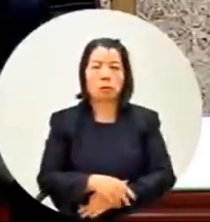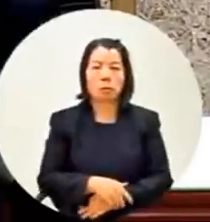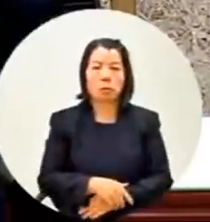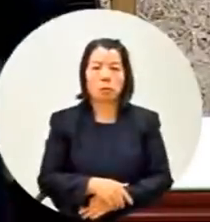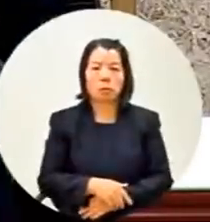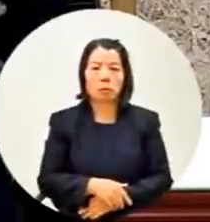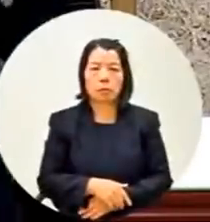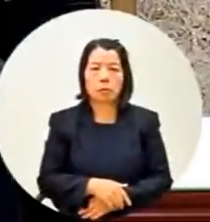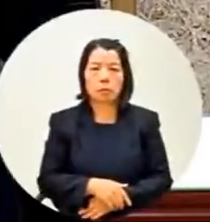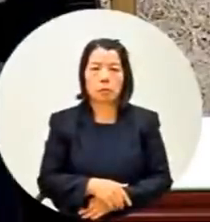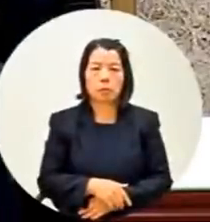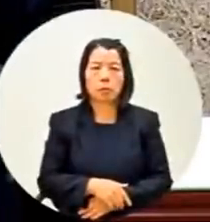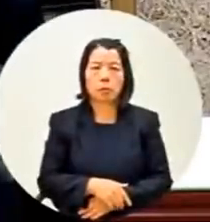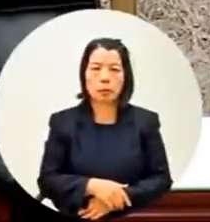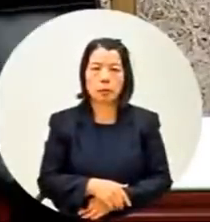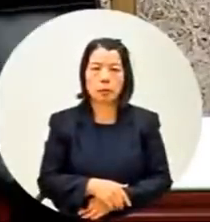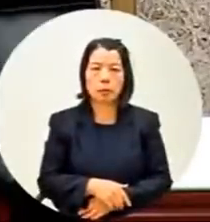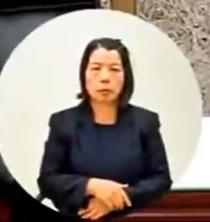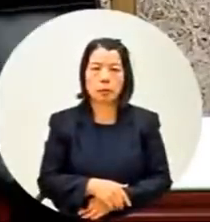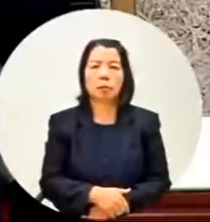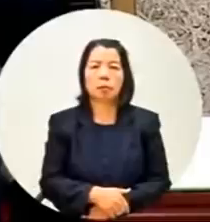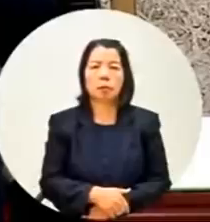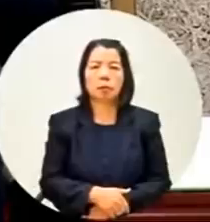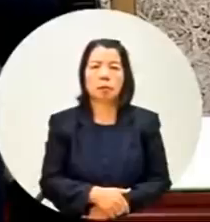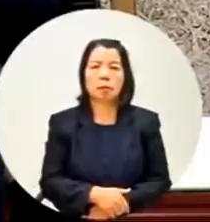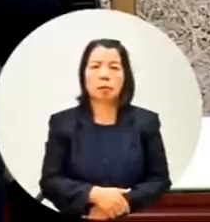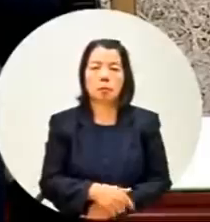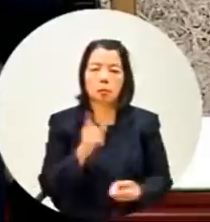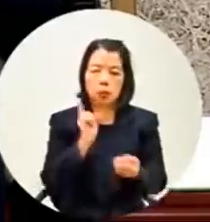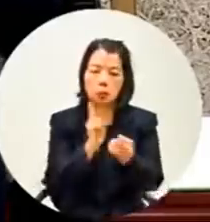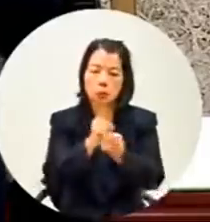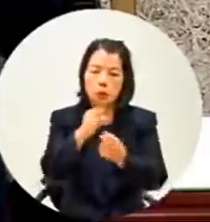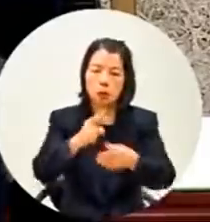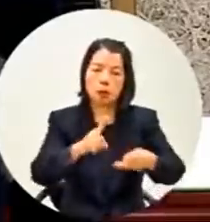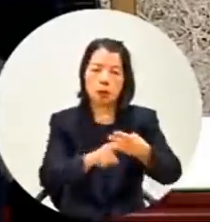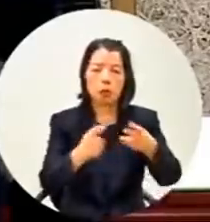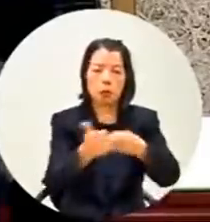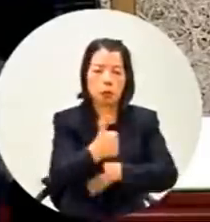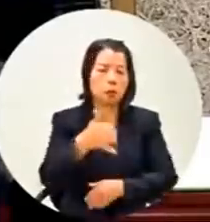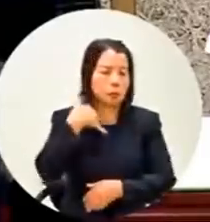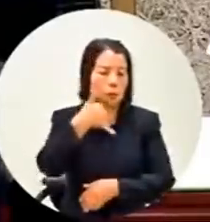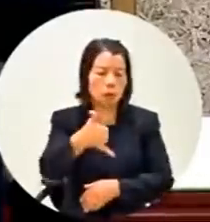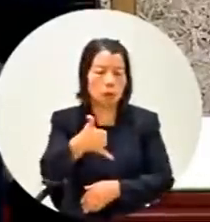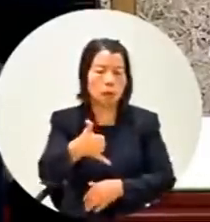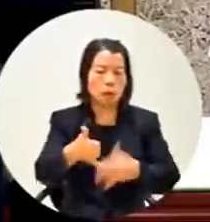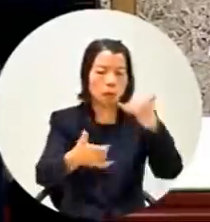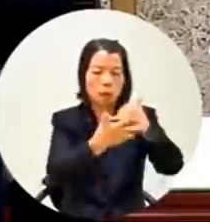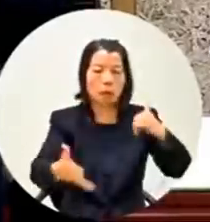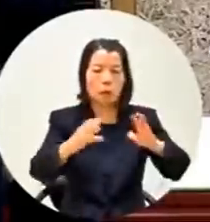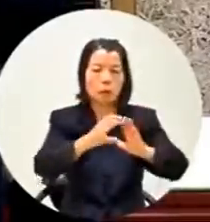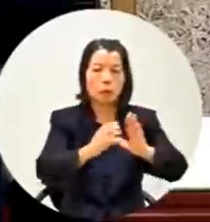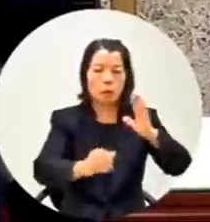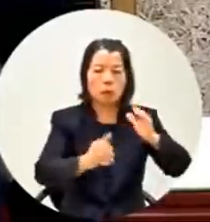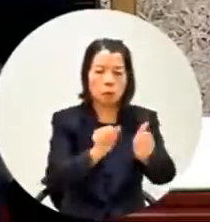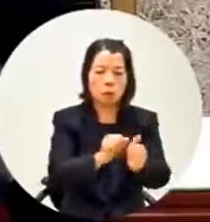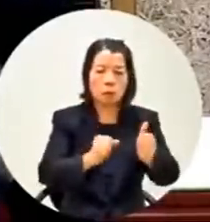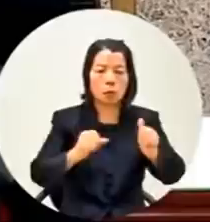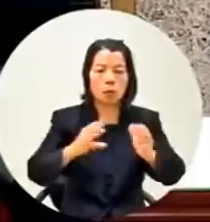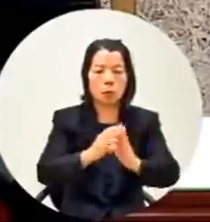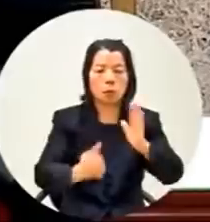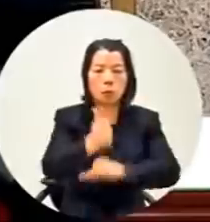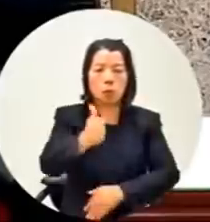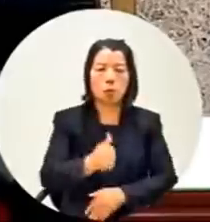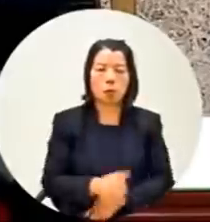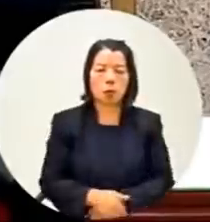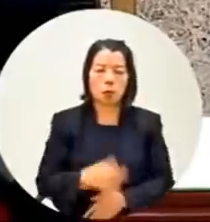示什么？局长，驳回。王端忍局长打电话给海洋局的副局长担任